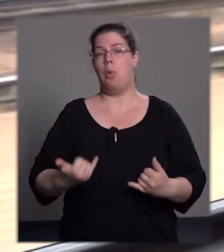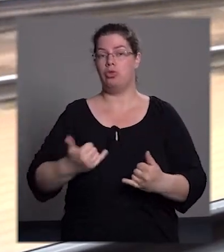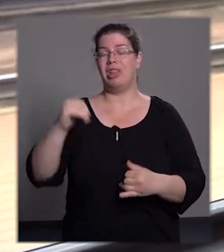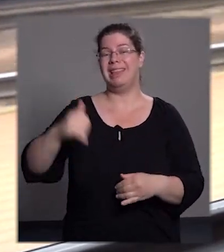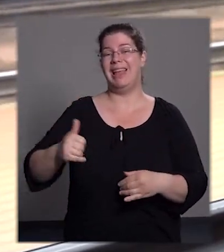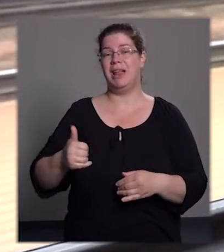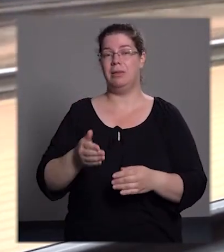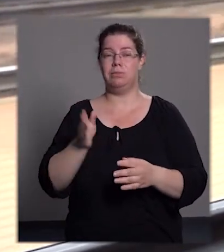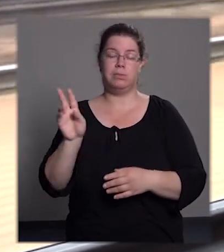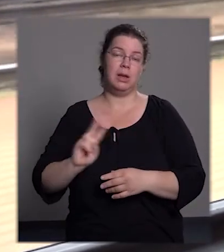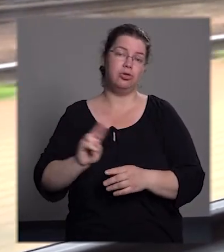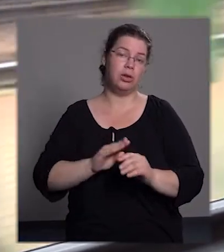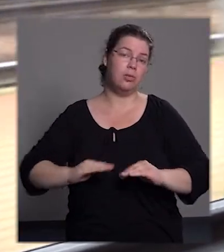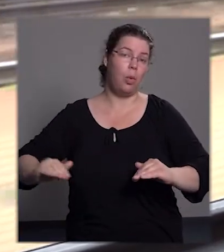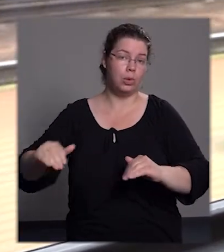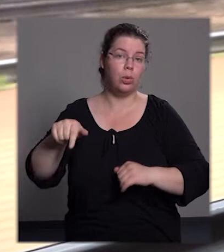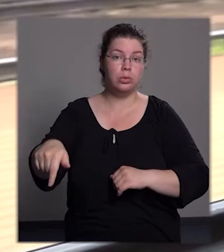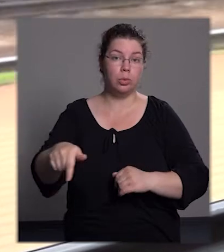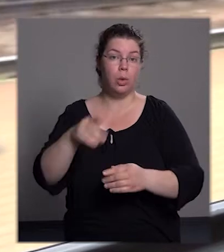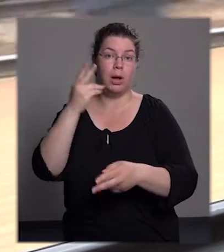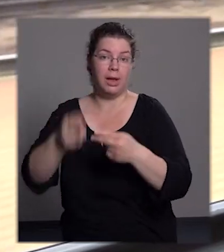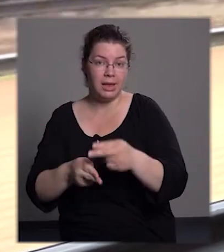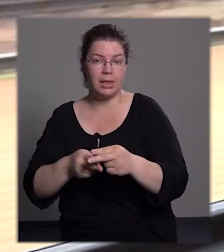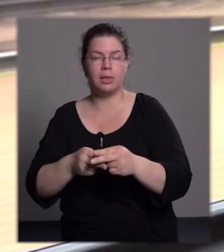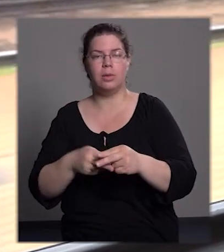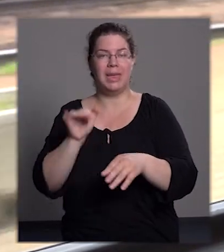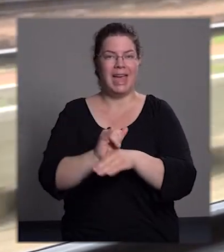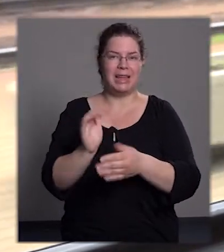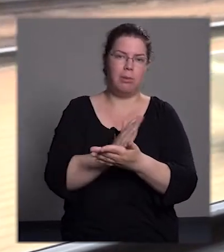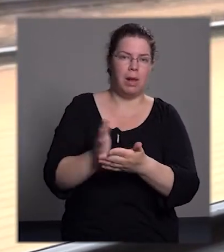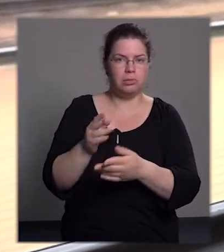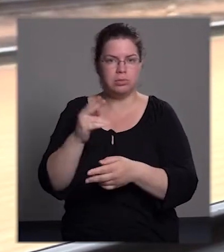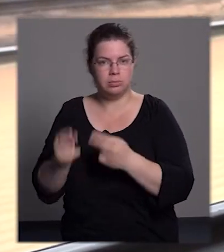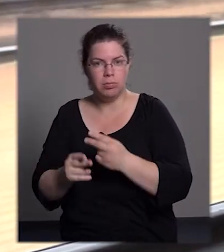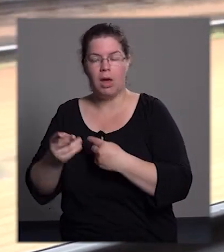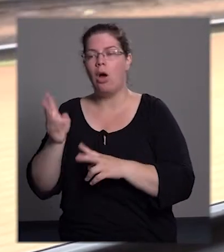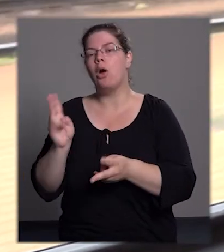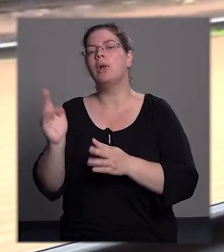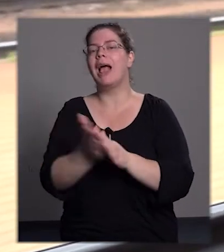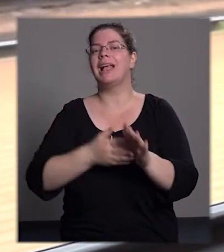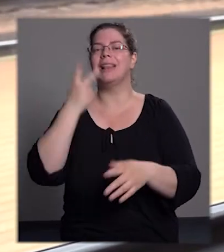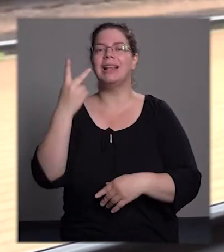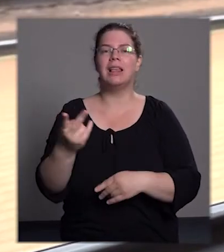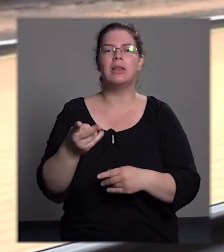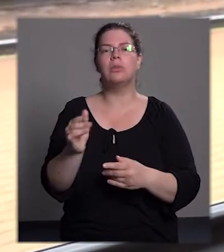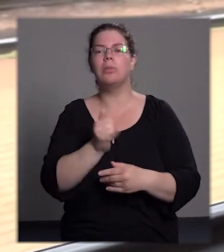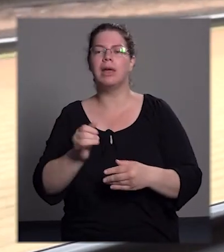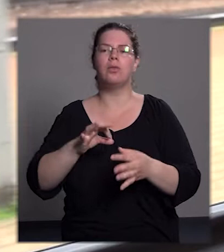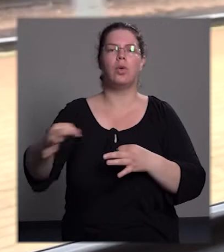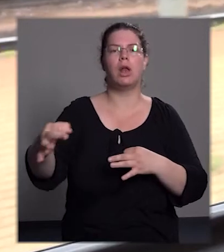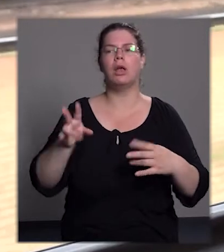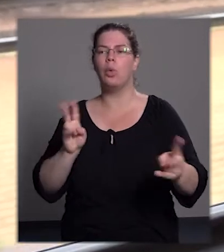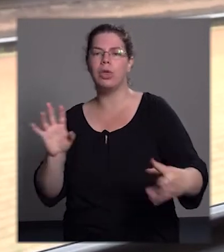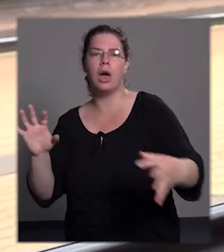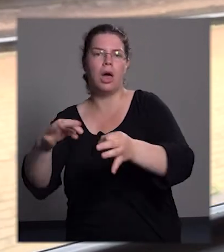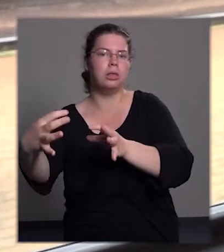az átalakítás, ami heteken belül elkészül, akkor elkezdik nézegetni, hogy mely vonalakat is hogyan fognak rávinni, milyen